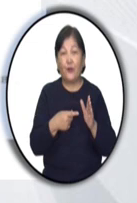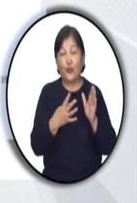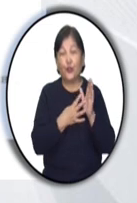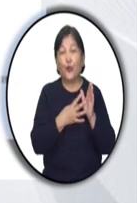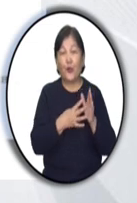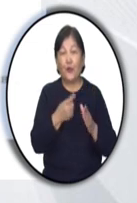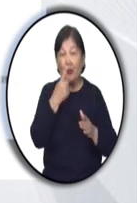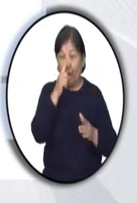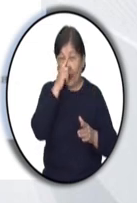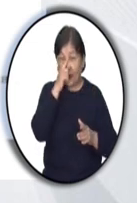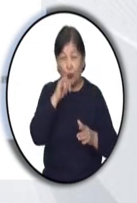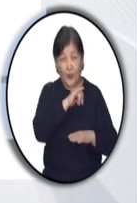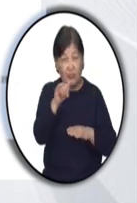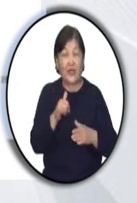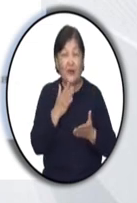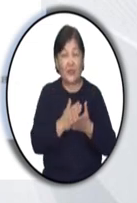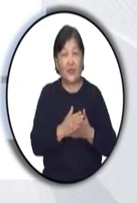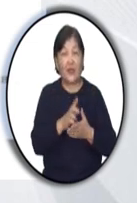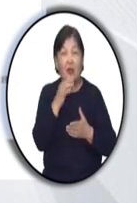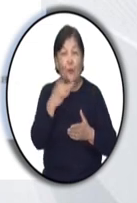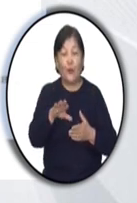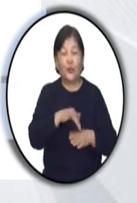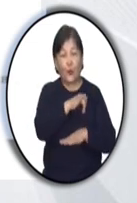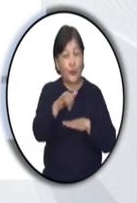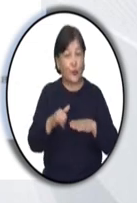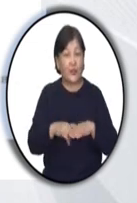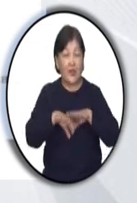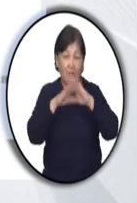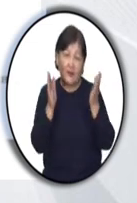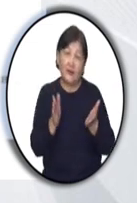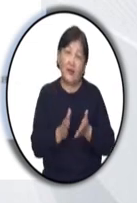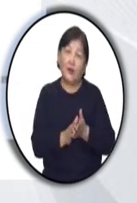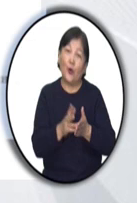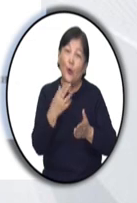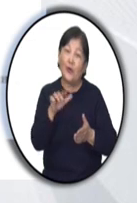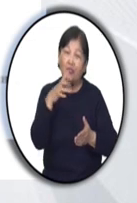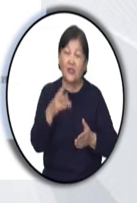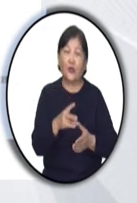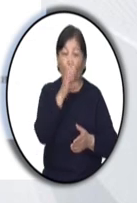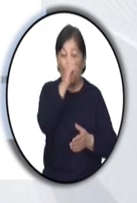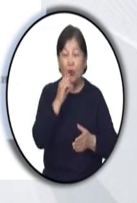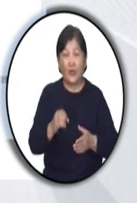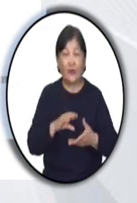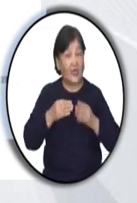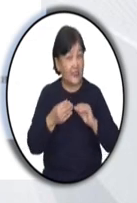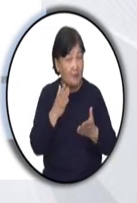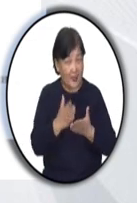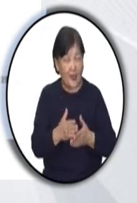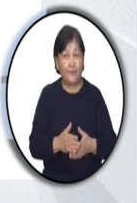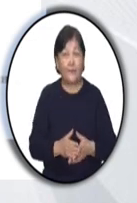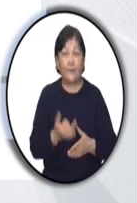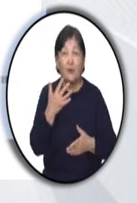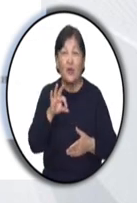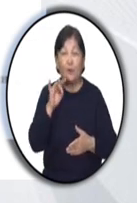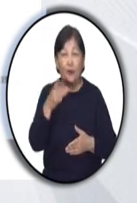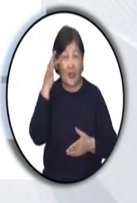Харин 28.9% бол Оросын холбооны улстай хийсэн. За тэгээ бусад одоо улсуудтай бол үлдсэн